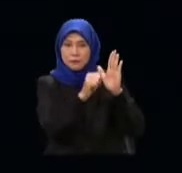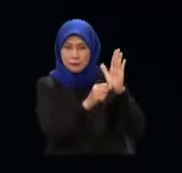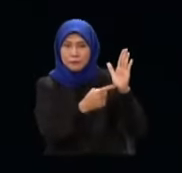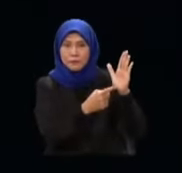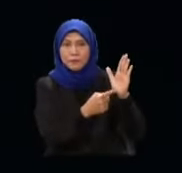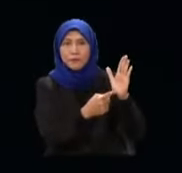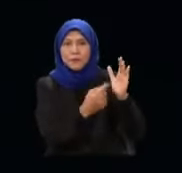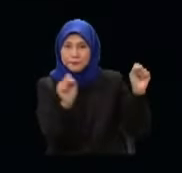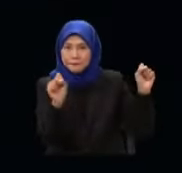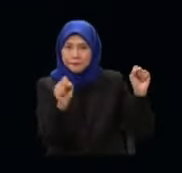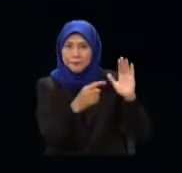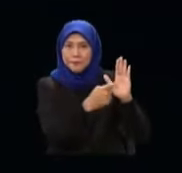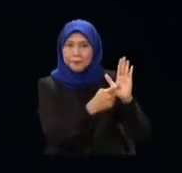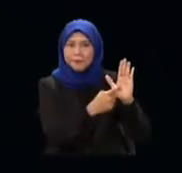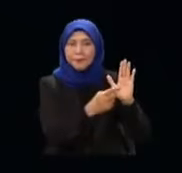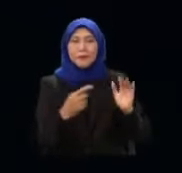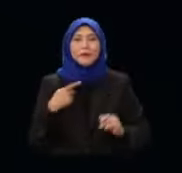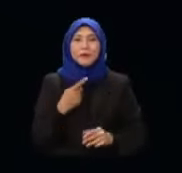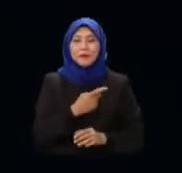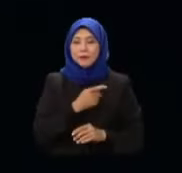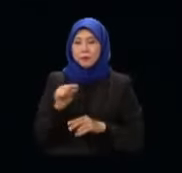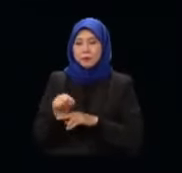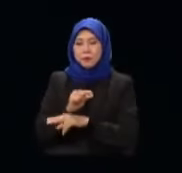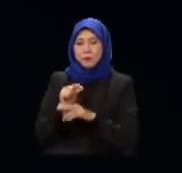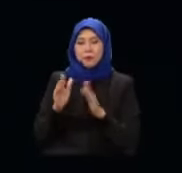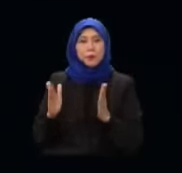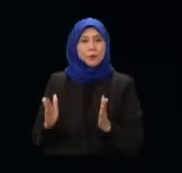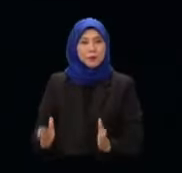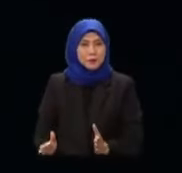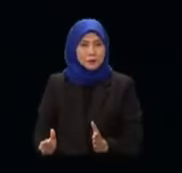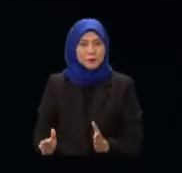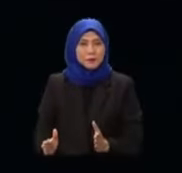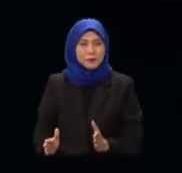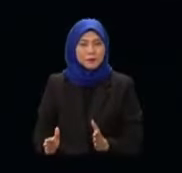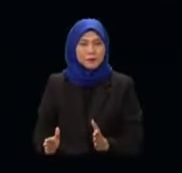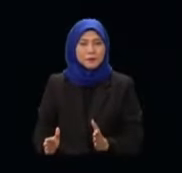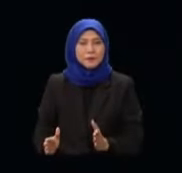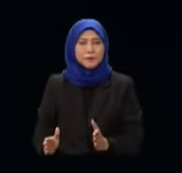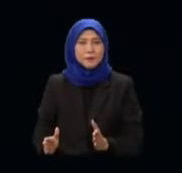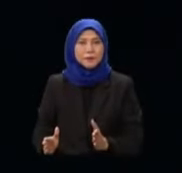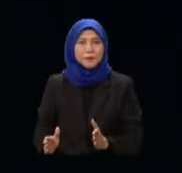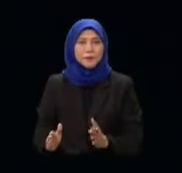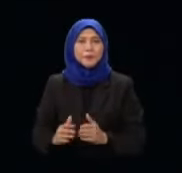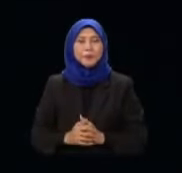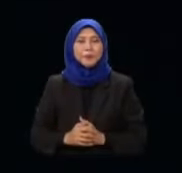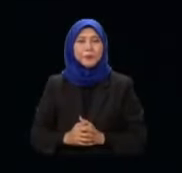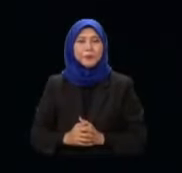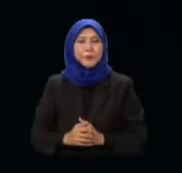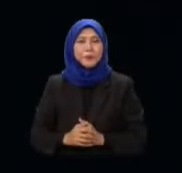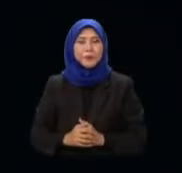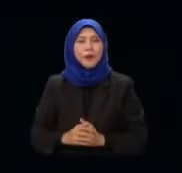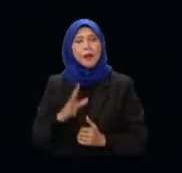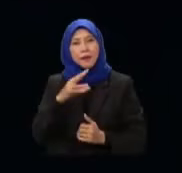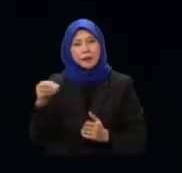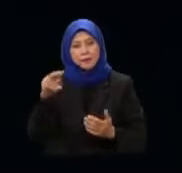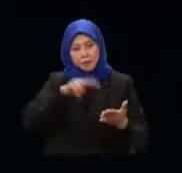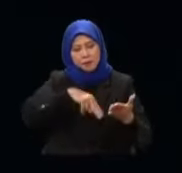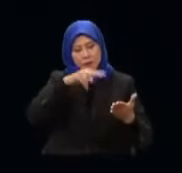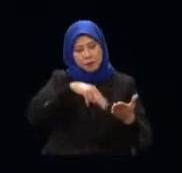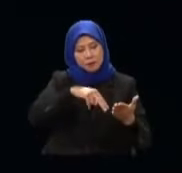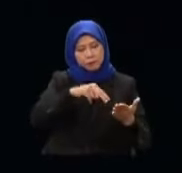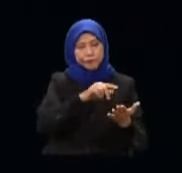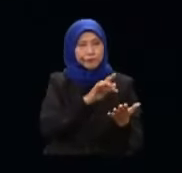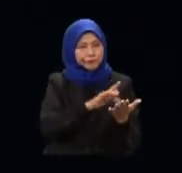eh kita sebagai pengguna dan sebagai pengguna sebagai pembaca pada